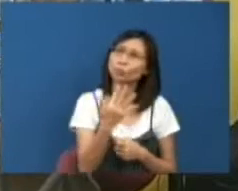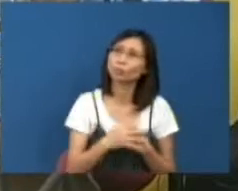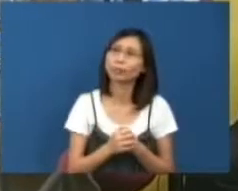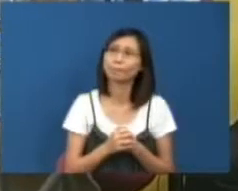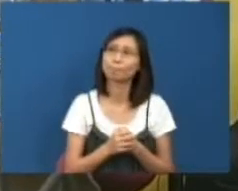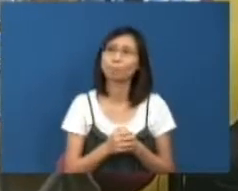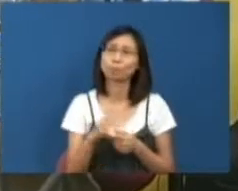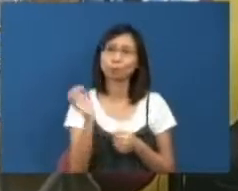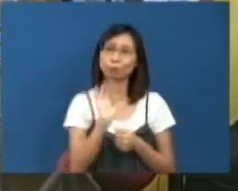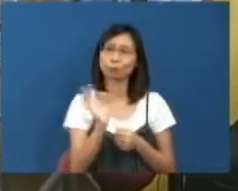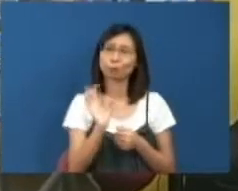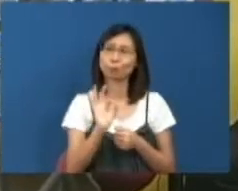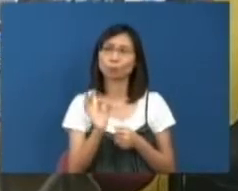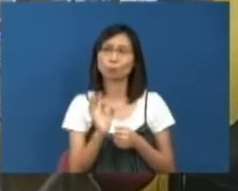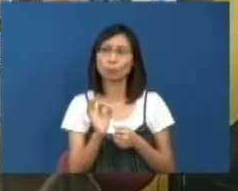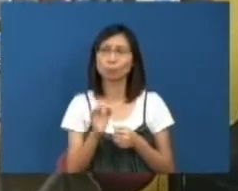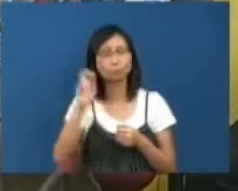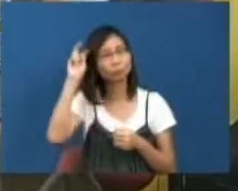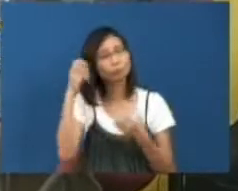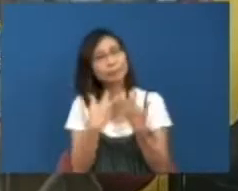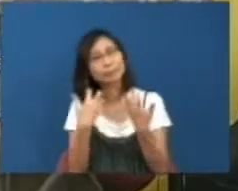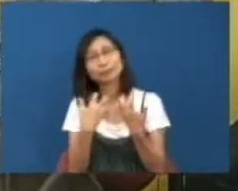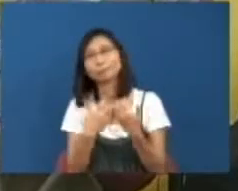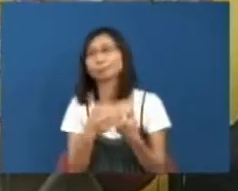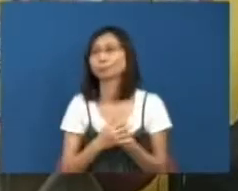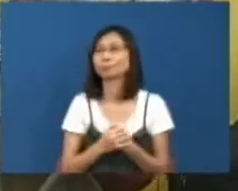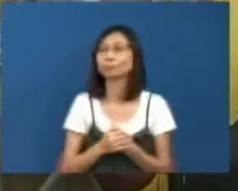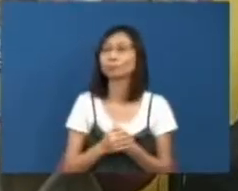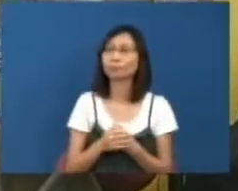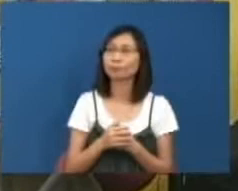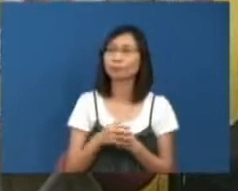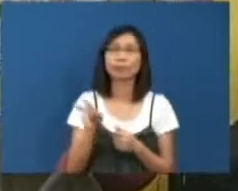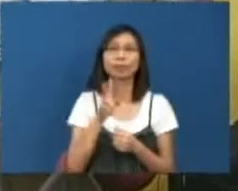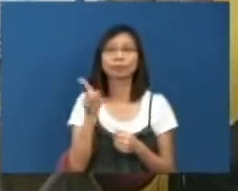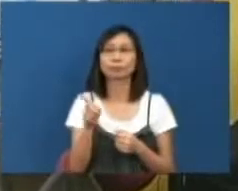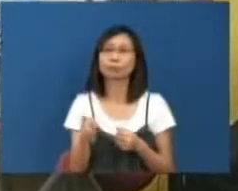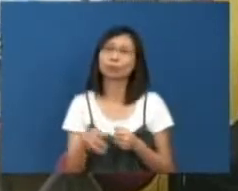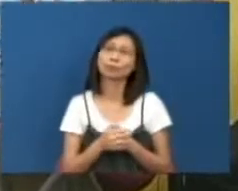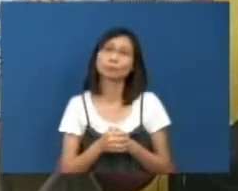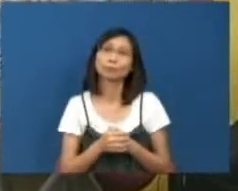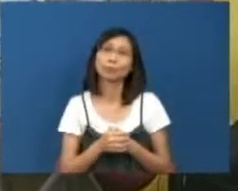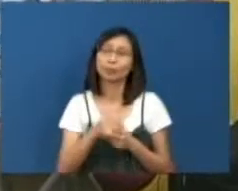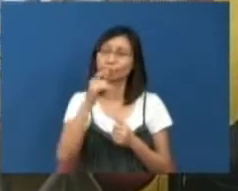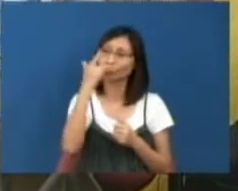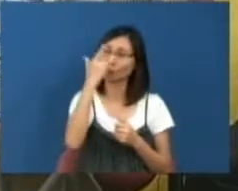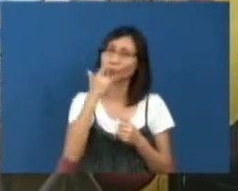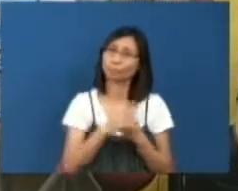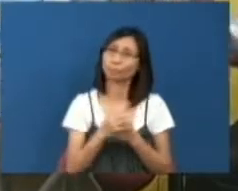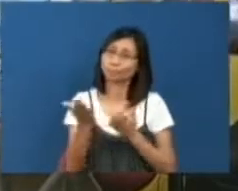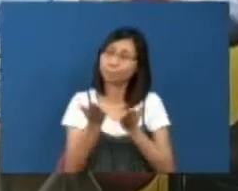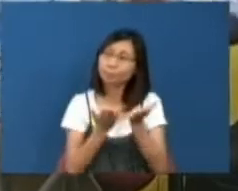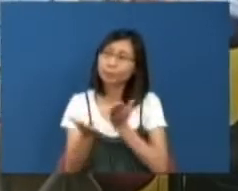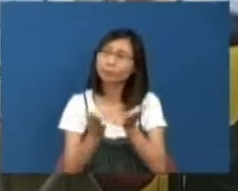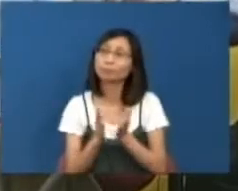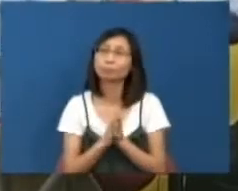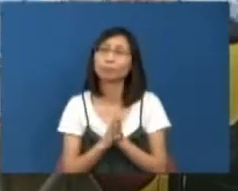我冇一個正式即係睇。 好啦，我又嗱唔攞珠江啦，攞翻巴林。咁如果攞巴林呢個比較咧，佢係有可以，